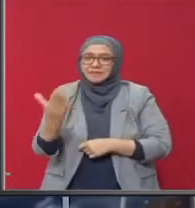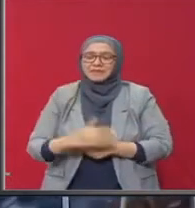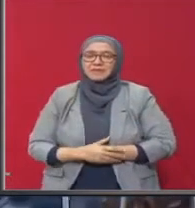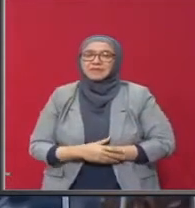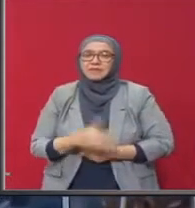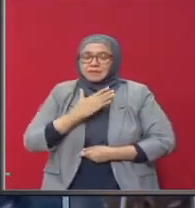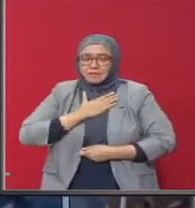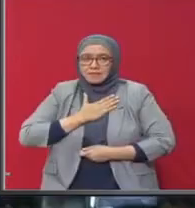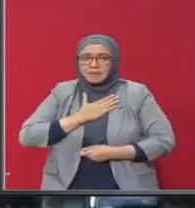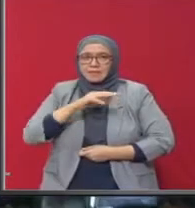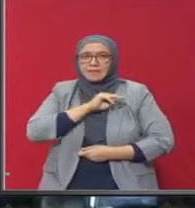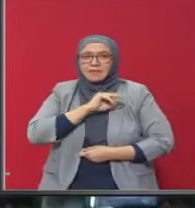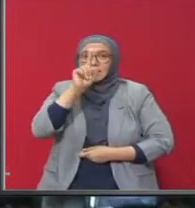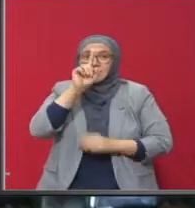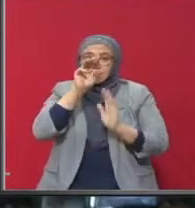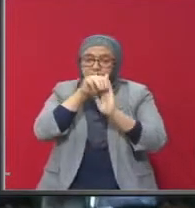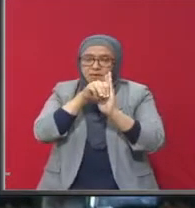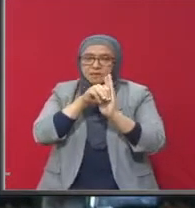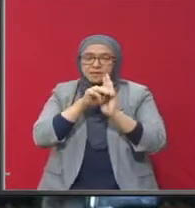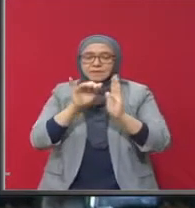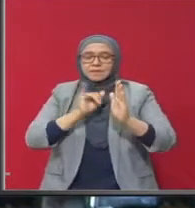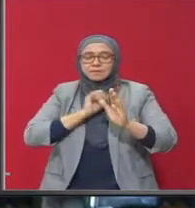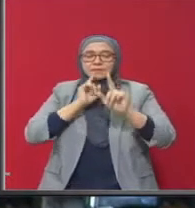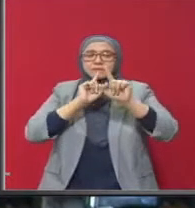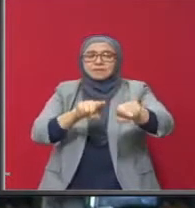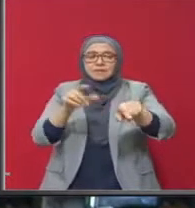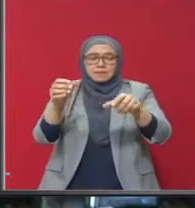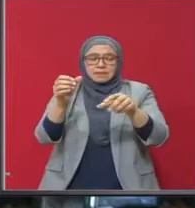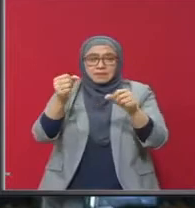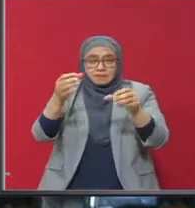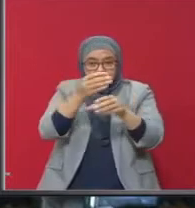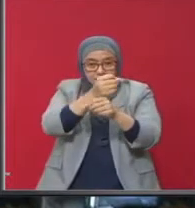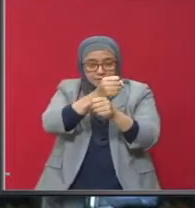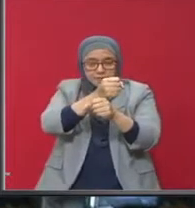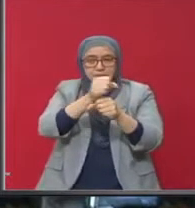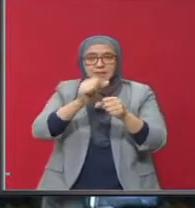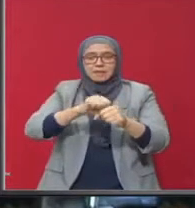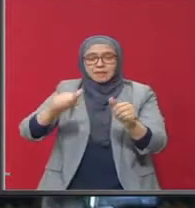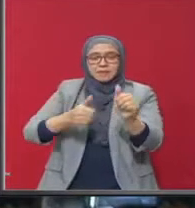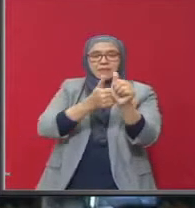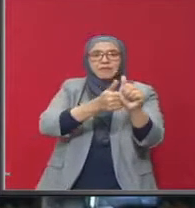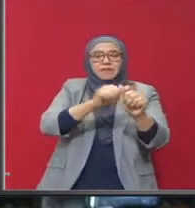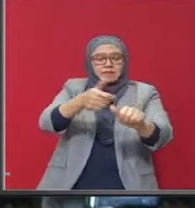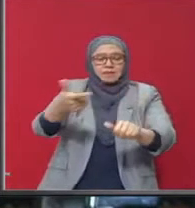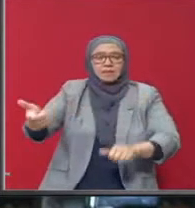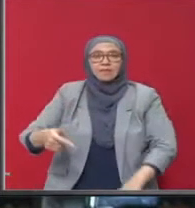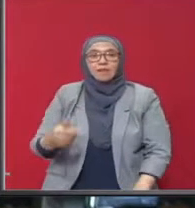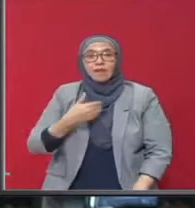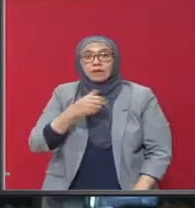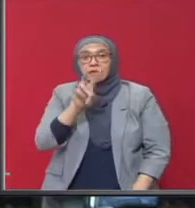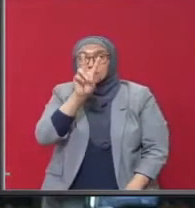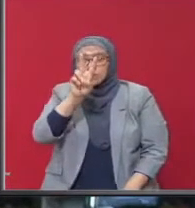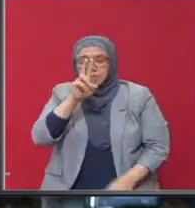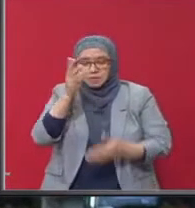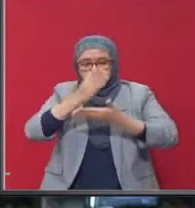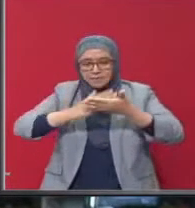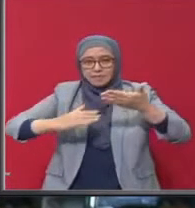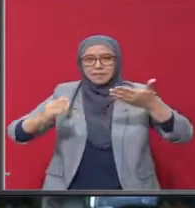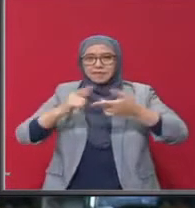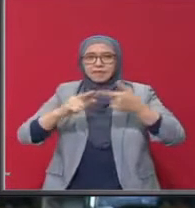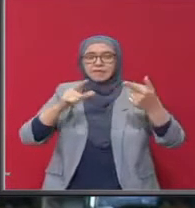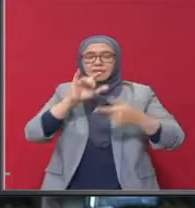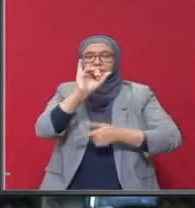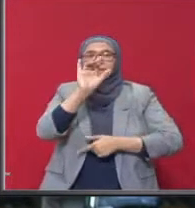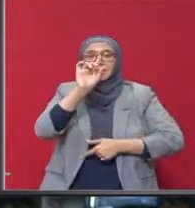satu menit saya jawab dengan ringkas tapi saya akan Susune kemudian dia dua perkara yang Tuhan ini petua saat